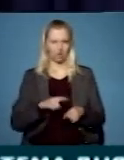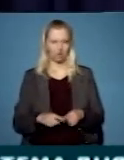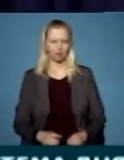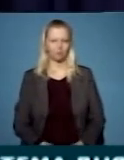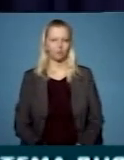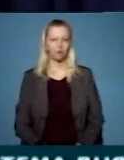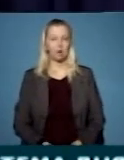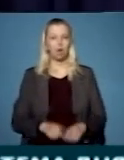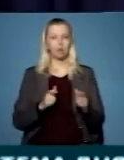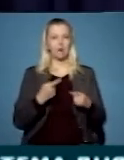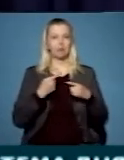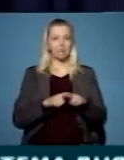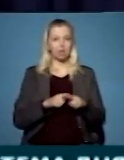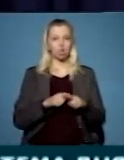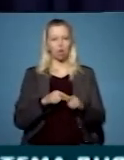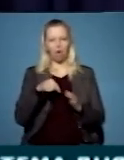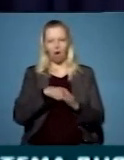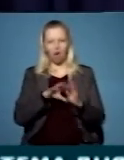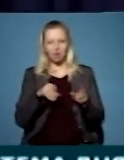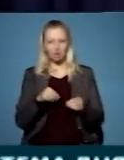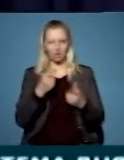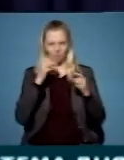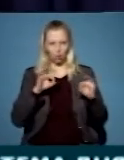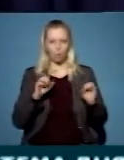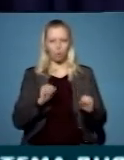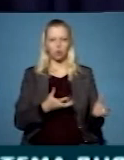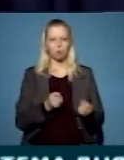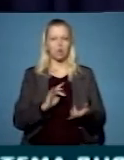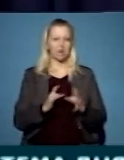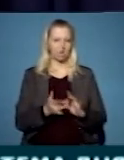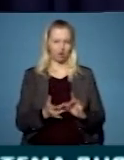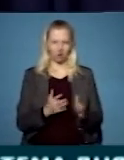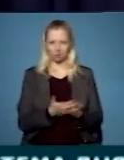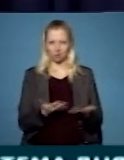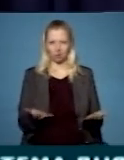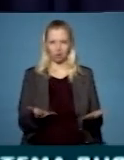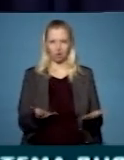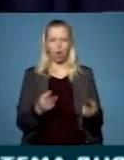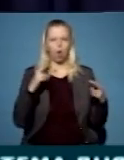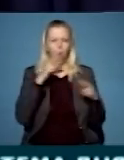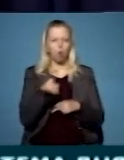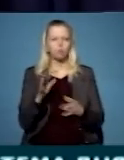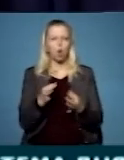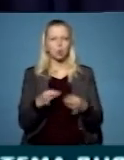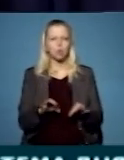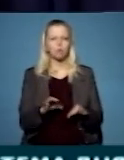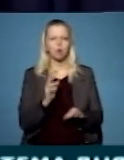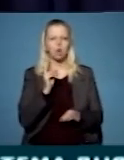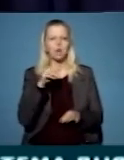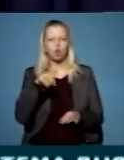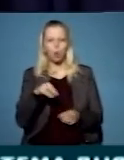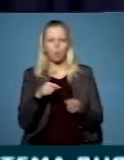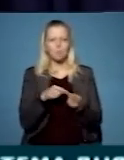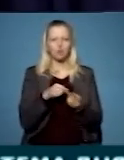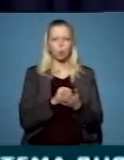Отже, дивіться, згідно технічних характеристик, цю інформацію можна отримати в інтернеті, у мережі. Похибка там допускається кілометр, півтора